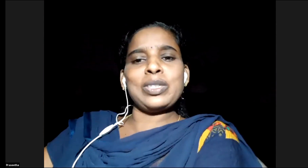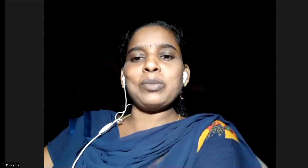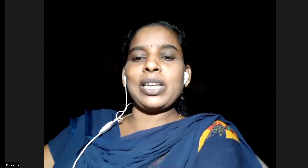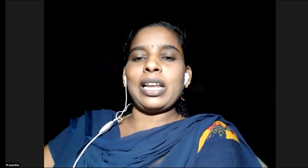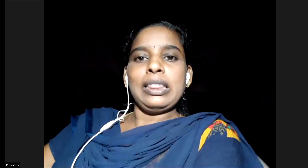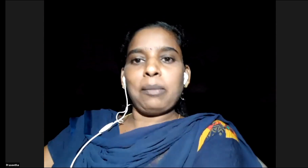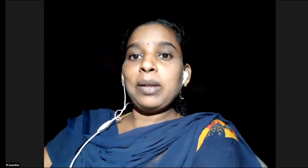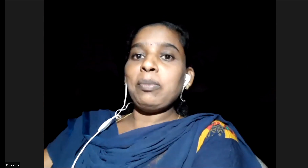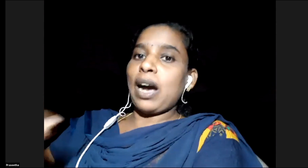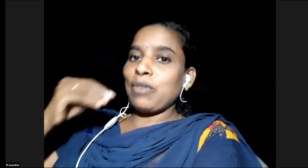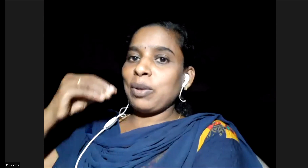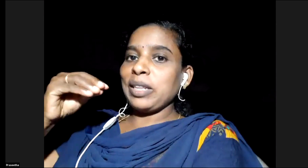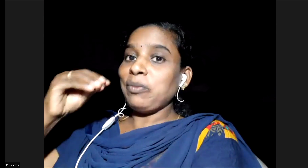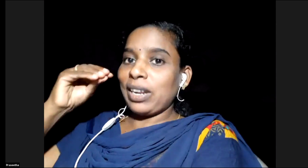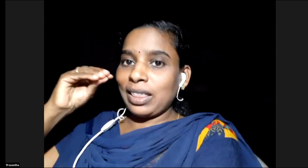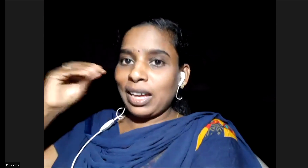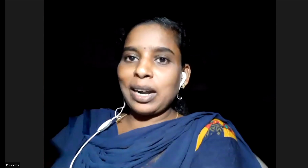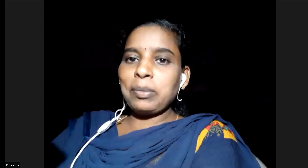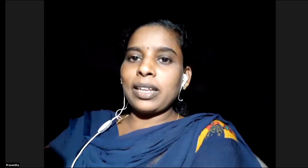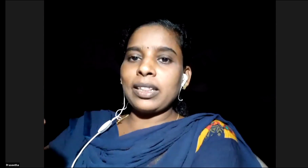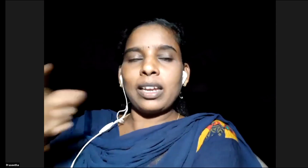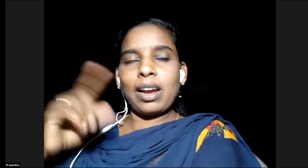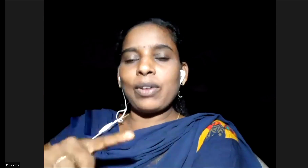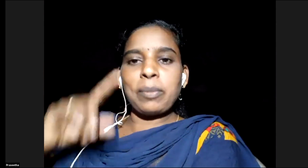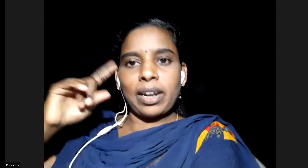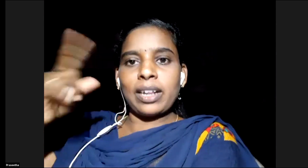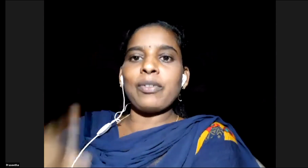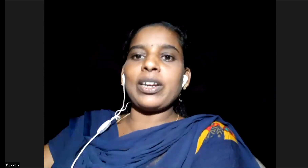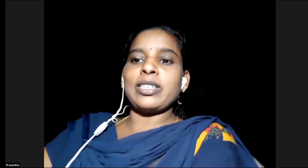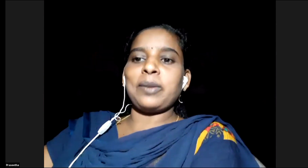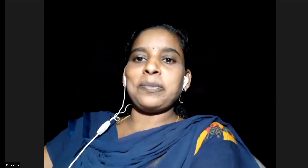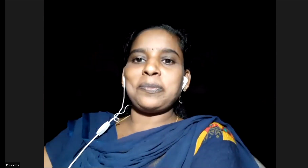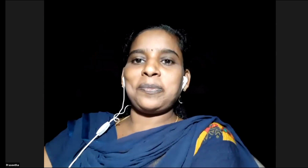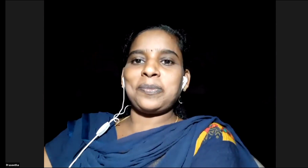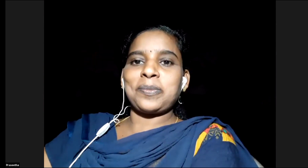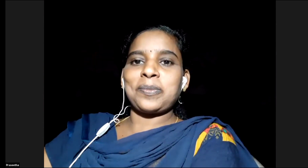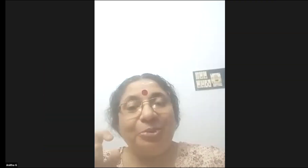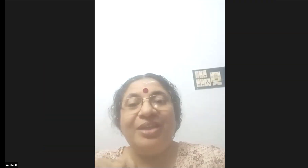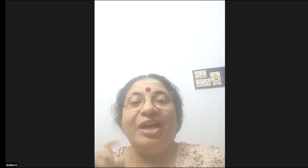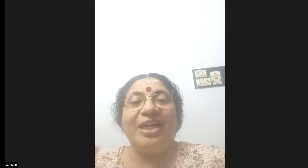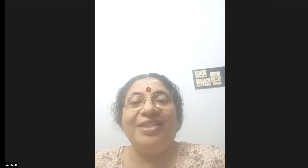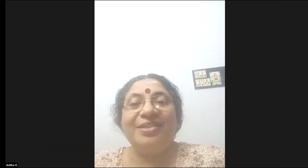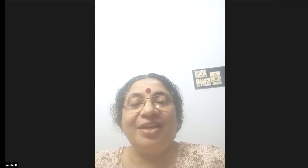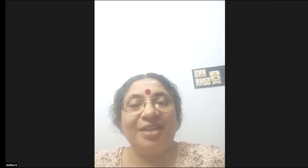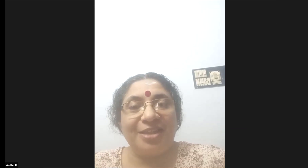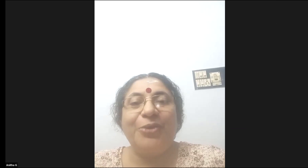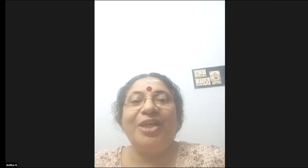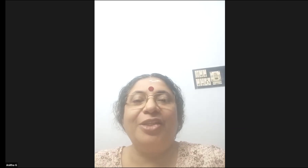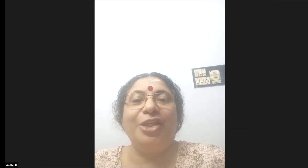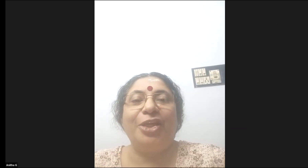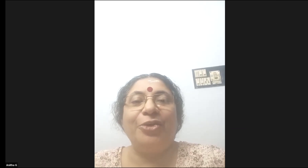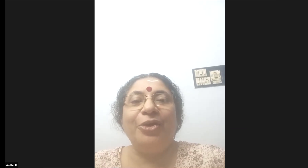അതൊരു സംശയമില്ല. നമ്മൾ ഭാവഭേദം വരുത്താതെയാണ് പറയുന്നതെങ്കിൽ അവരെ പറയുകയാണെങ്കിൽ അവർ ക്യാച്ച് ചെയ്യും. അതുപോലെ അവരുടെ ഇഷ്ടങ്ങളെ